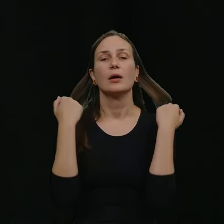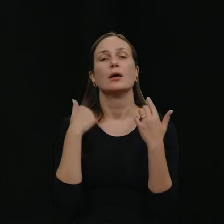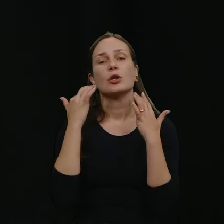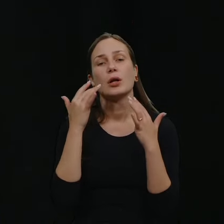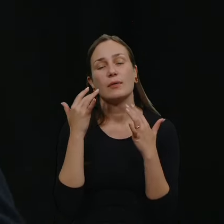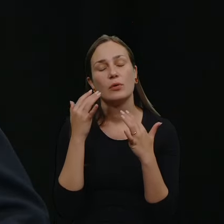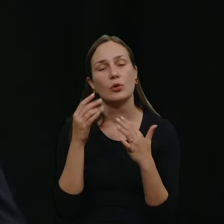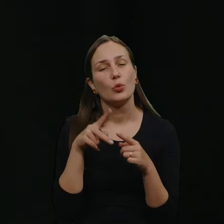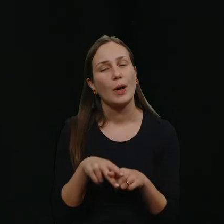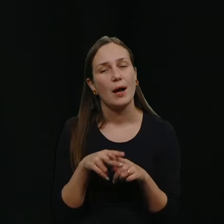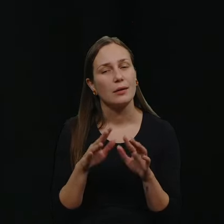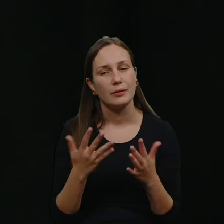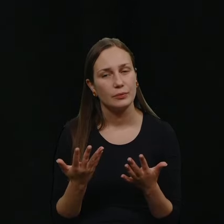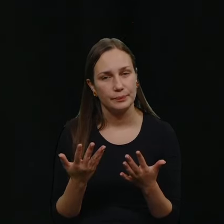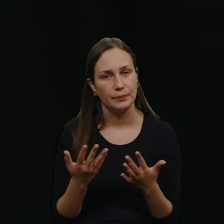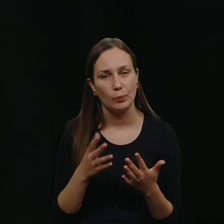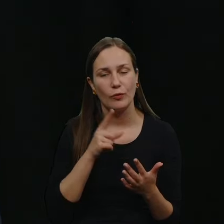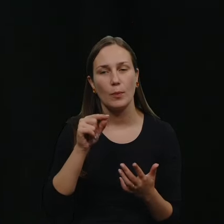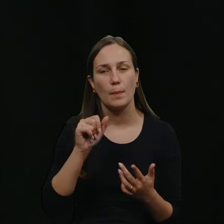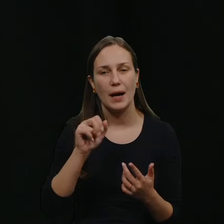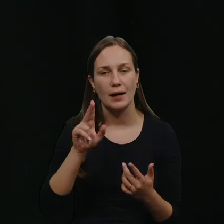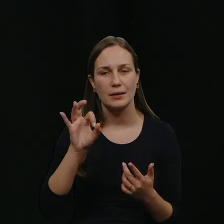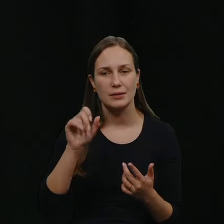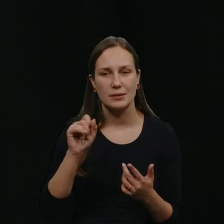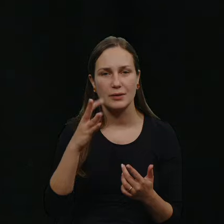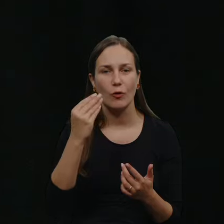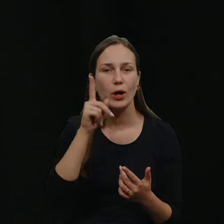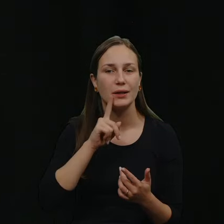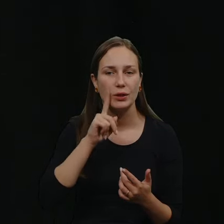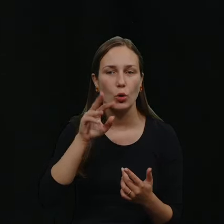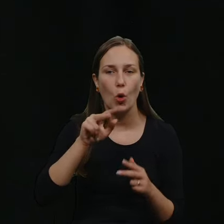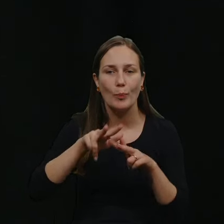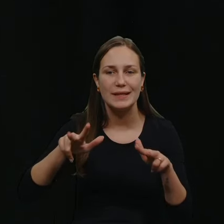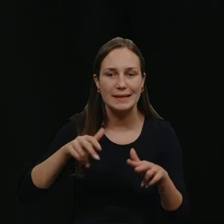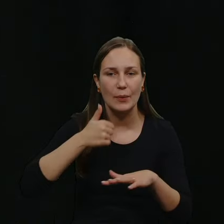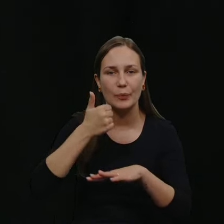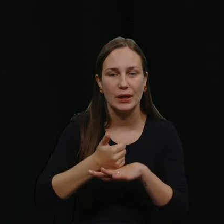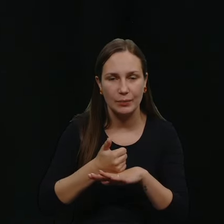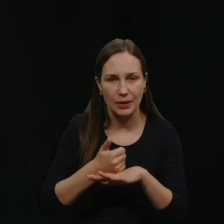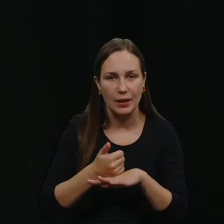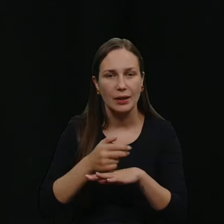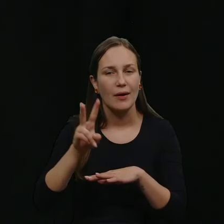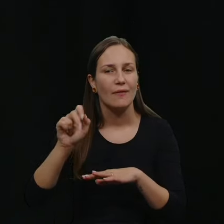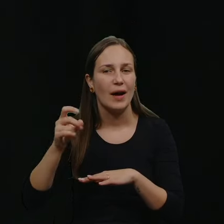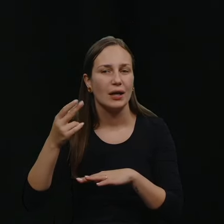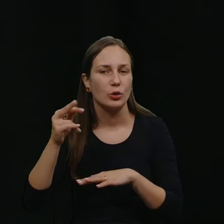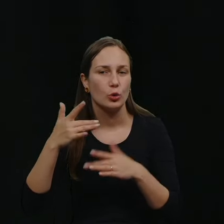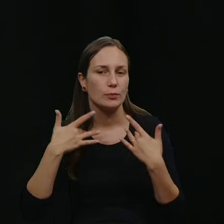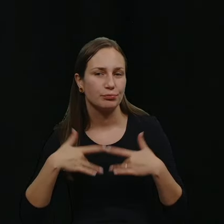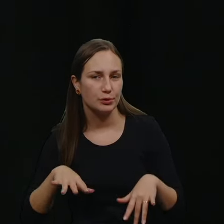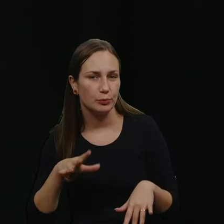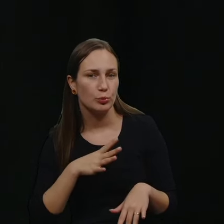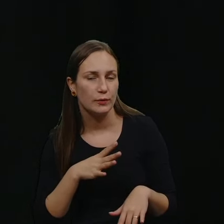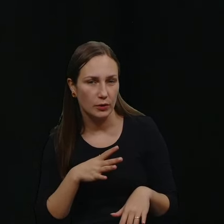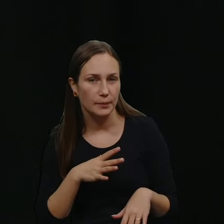kiek atsimenu praktiką, kada buvo Pakso kandidatūra tvirtinama į ministrus pirmininkus, kada Vagnorius atsistatydino, atsimenam tikriausiai tą